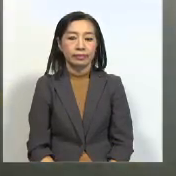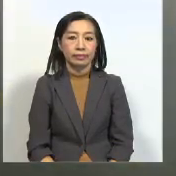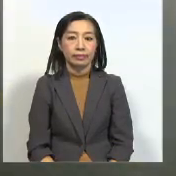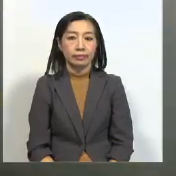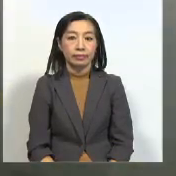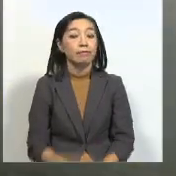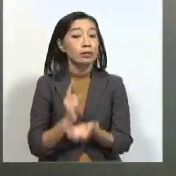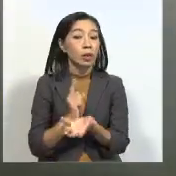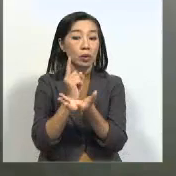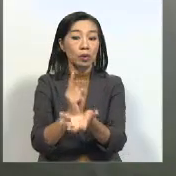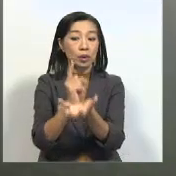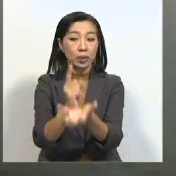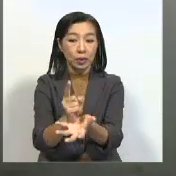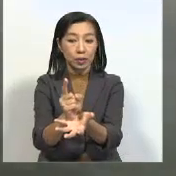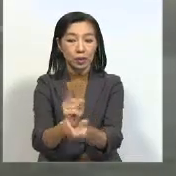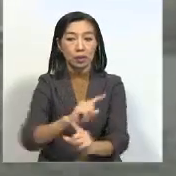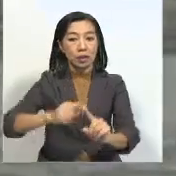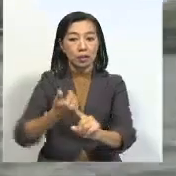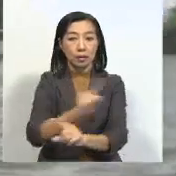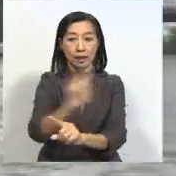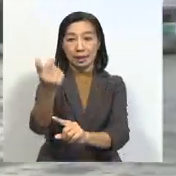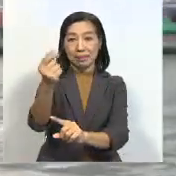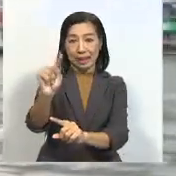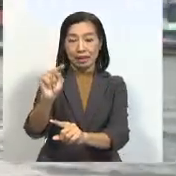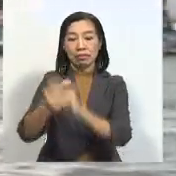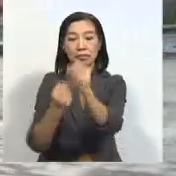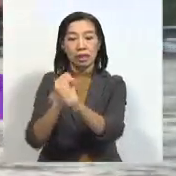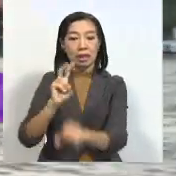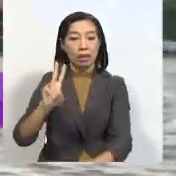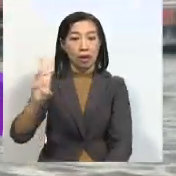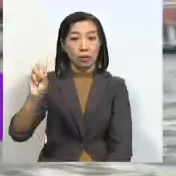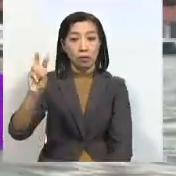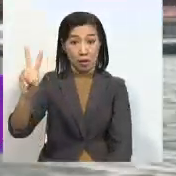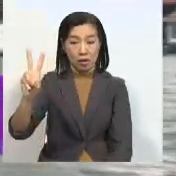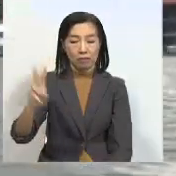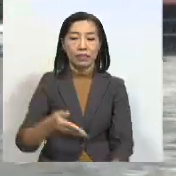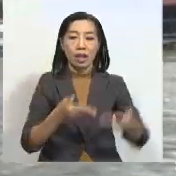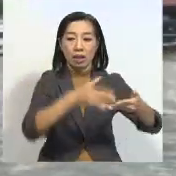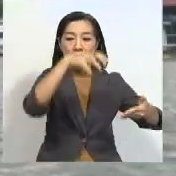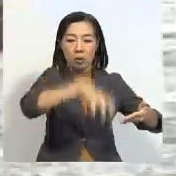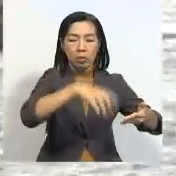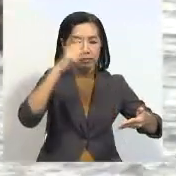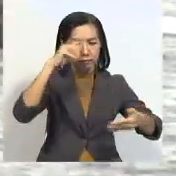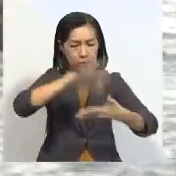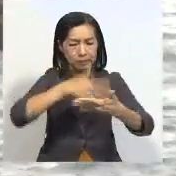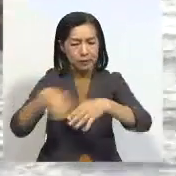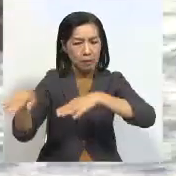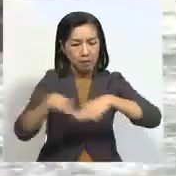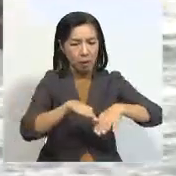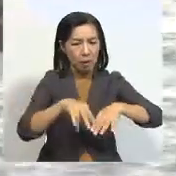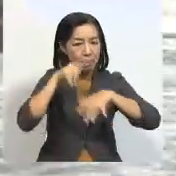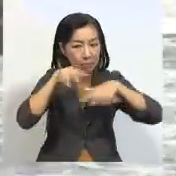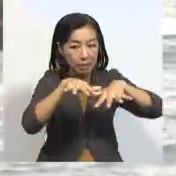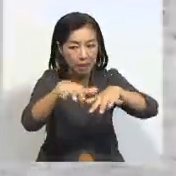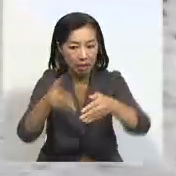เทศกาลลอยกระทง11พฤศจิกายน2562กรมเจ้าท่าเตรียมพร้อมป้องกันอุบัติเหตุทางน้ำที่อาจเกิด